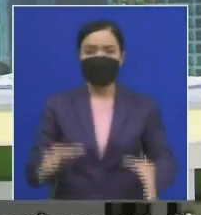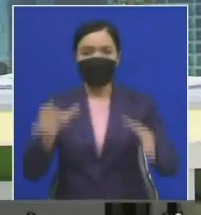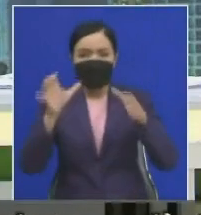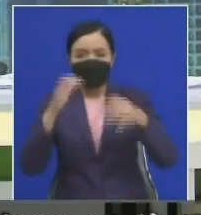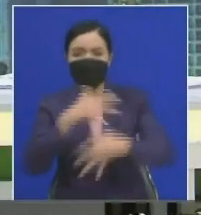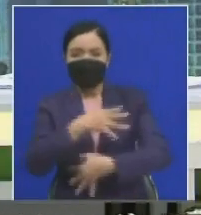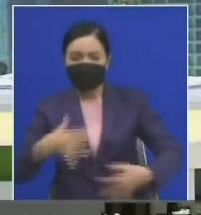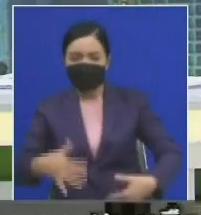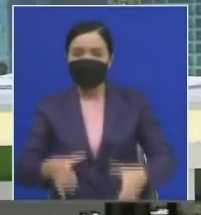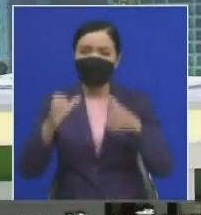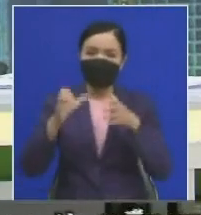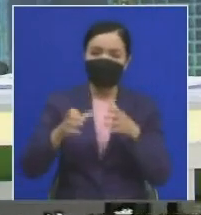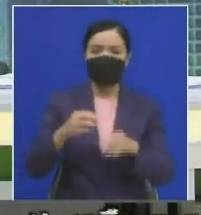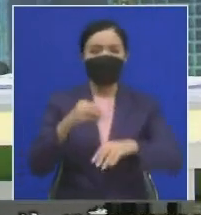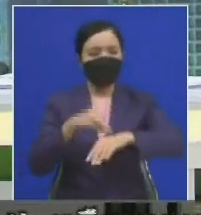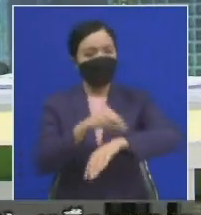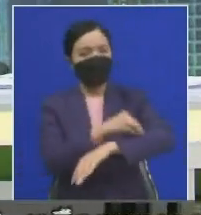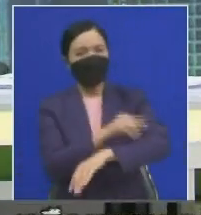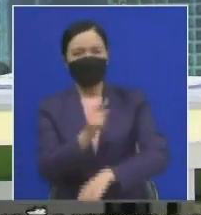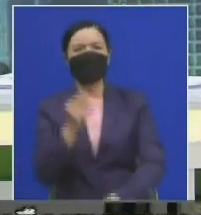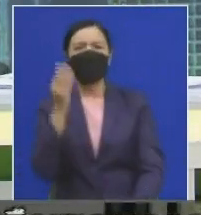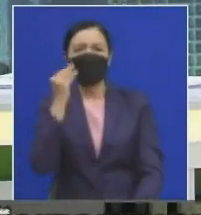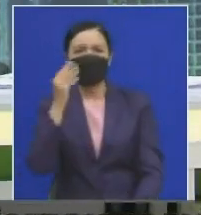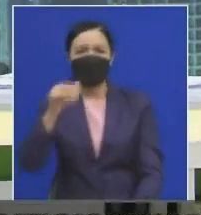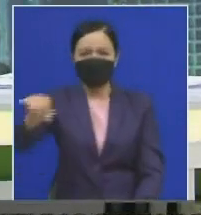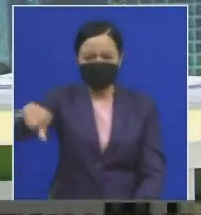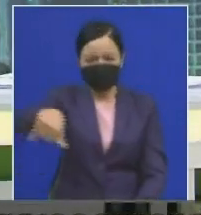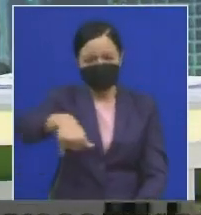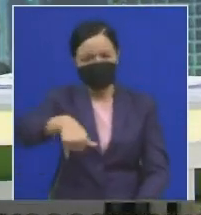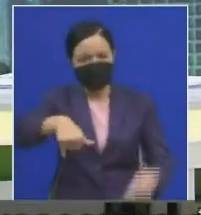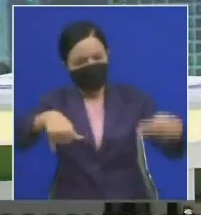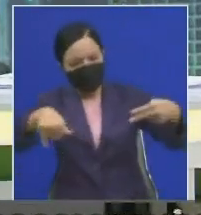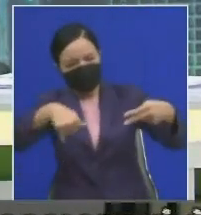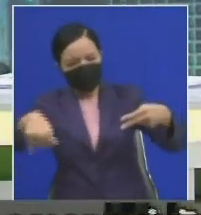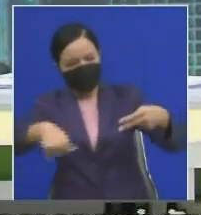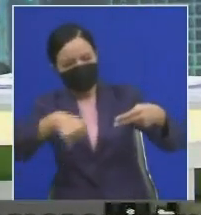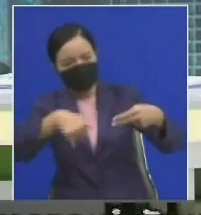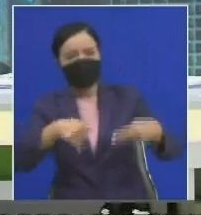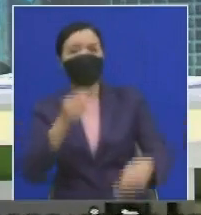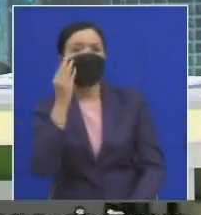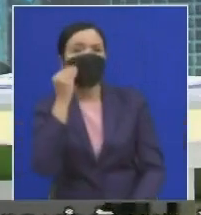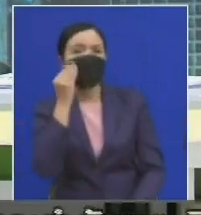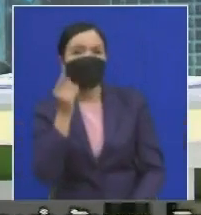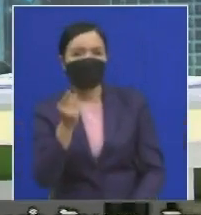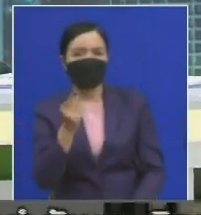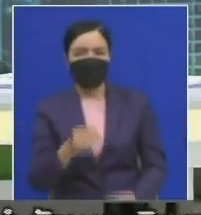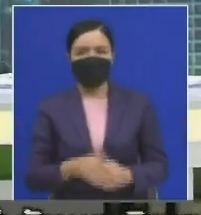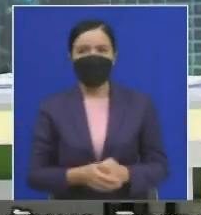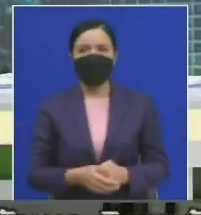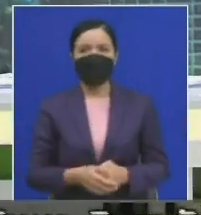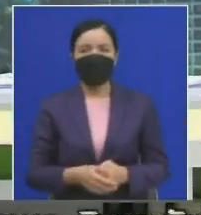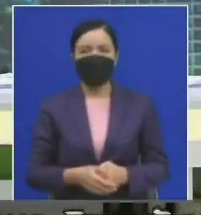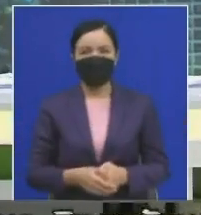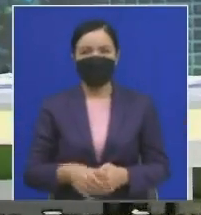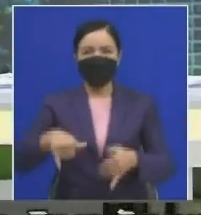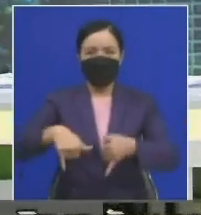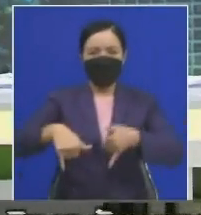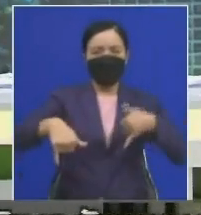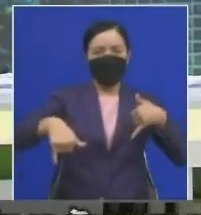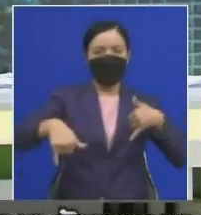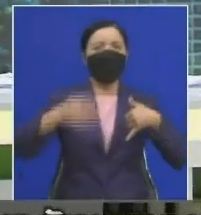ั่วแาว แล stepping pee Animada,ม่ารักตเกิวเราอยู่ไลมานินึง Eb